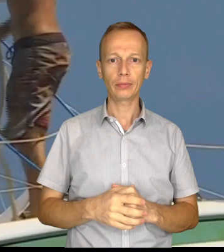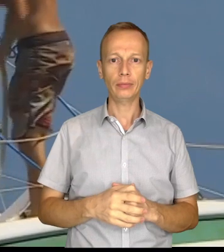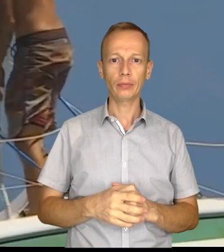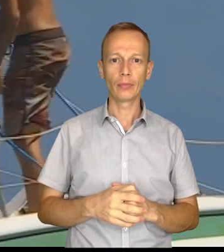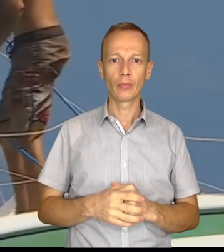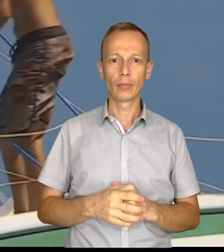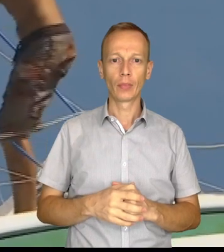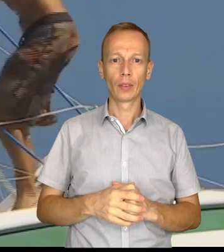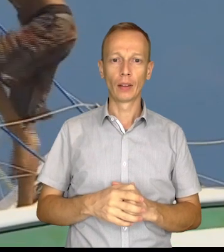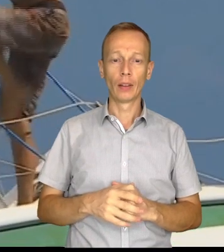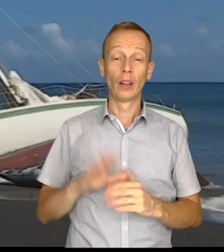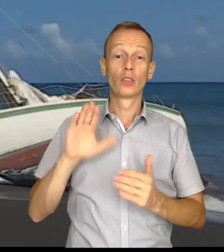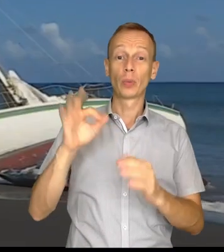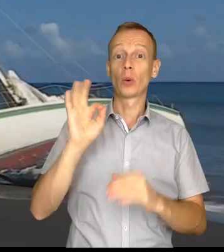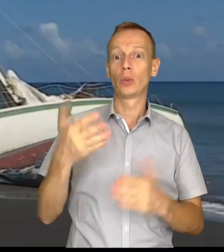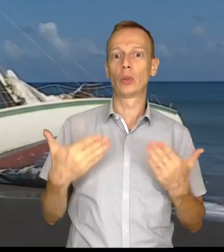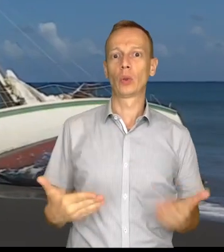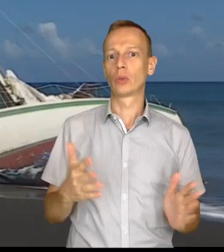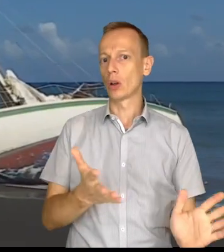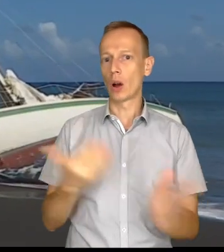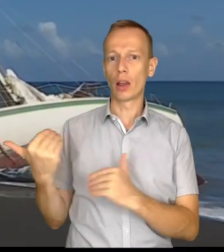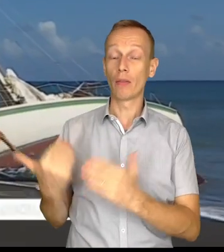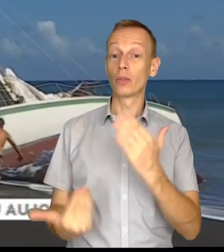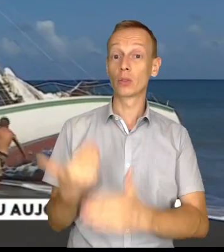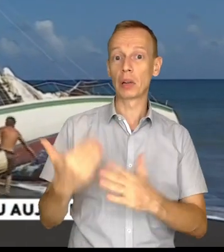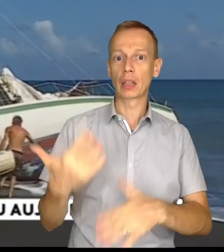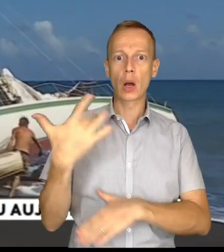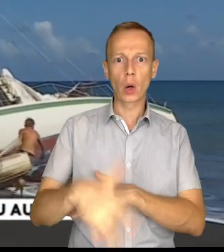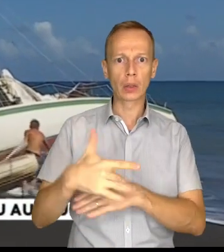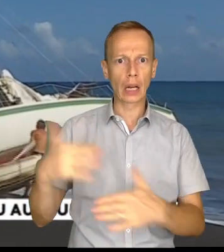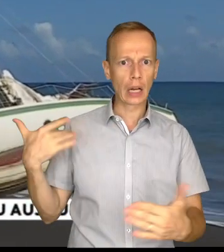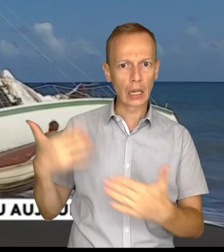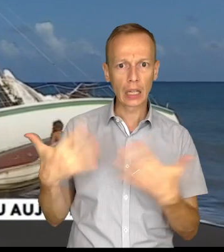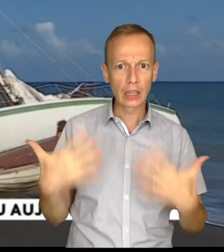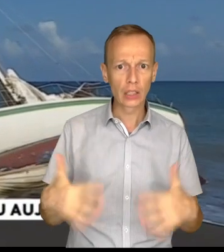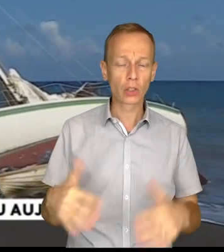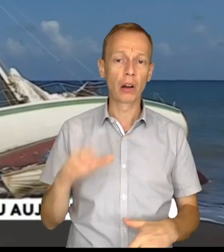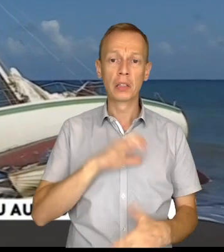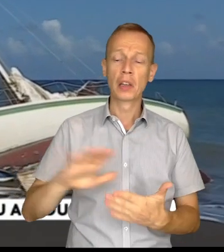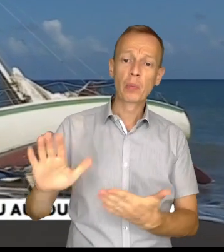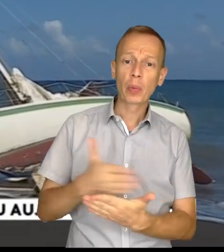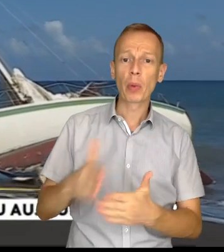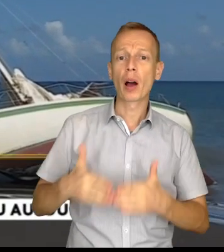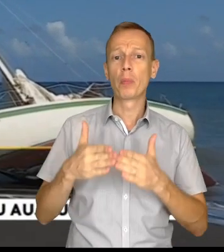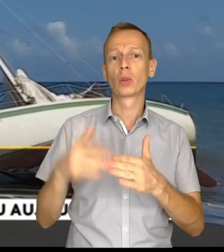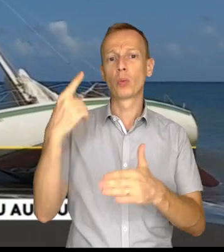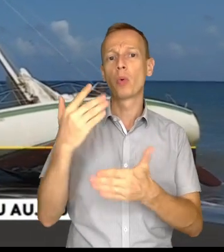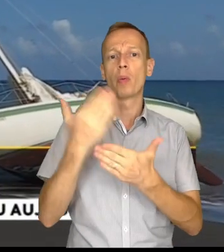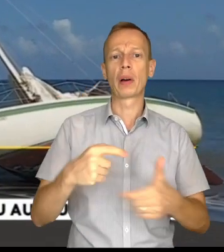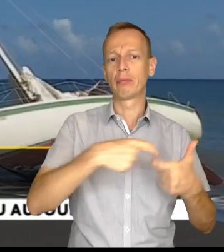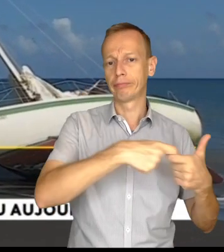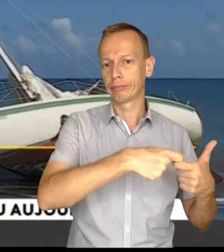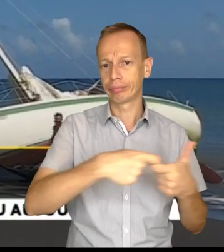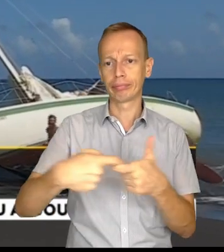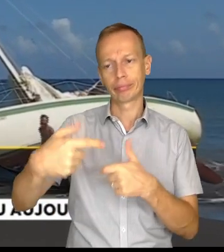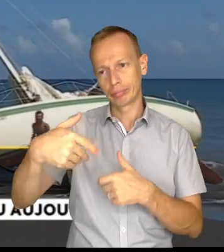Damo. J'espère pouvoir l'enlever aujourd'hui. Oui, là ce matin, on a pris déjà beaucoup de retard. On va préparer le bateau pour qu'il soit prêt à